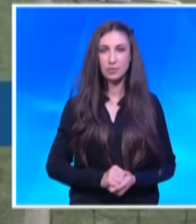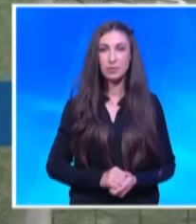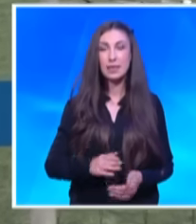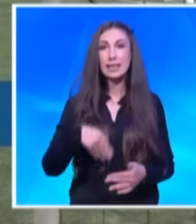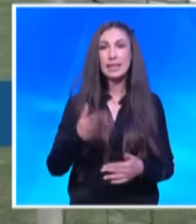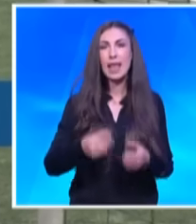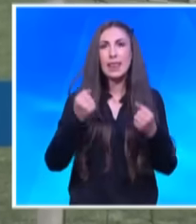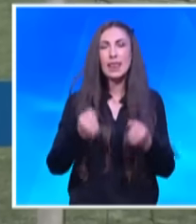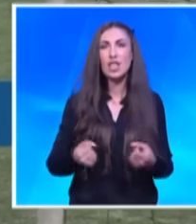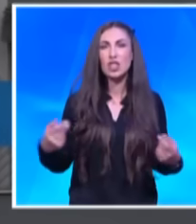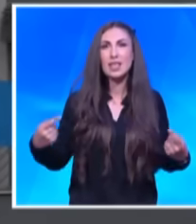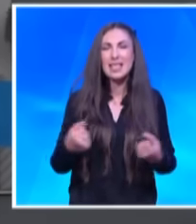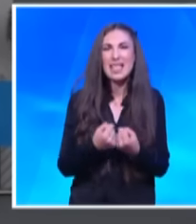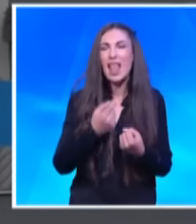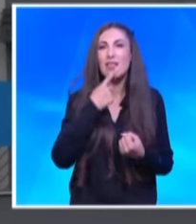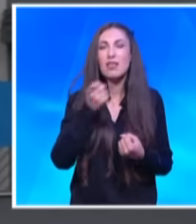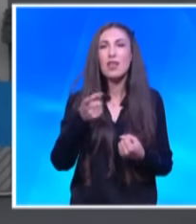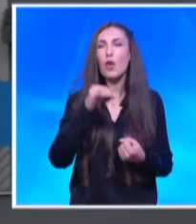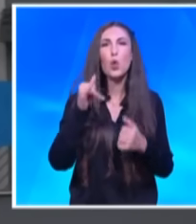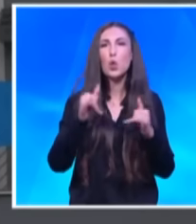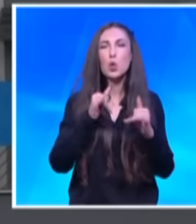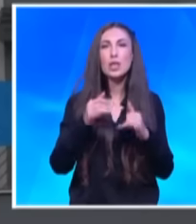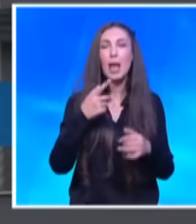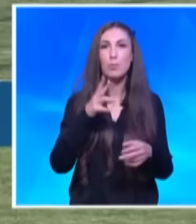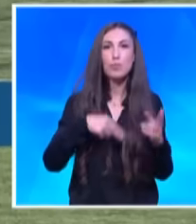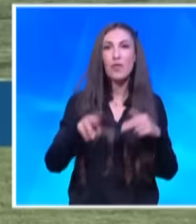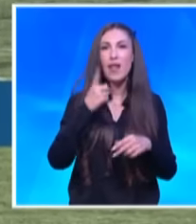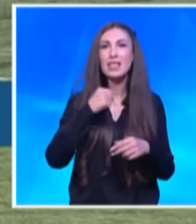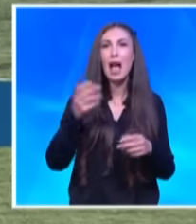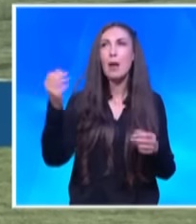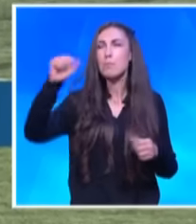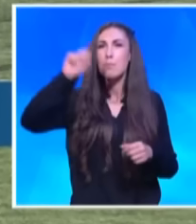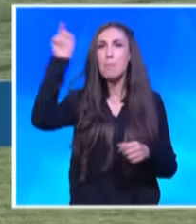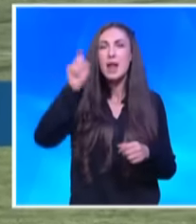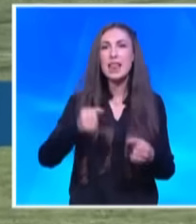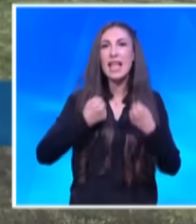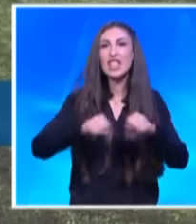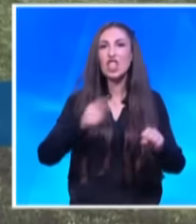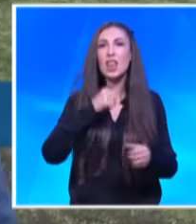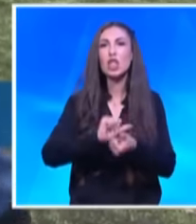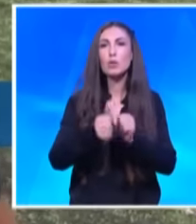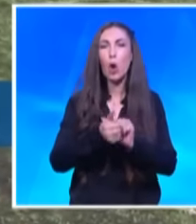След тежкия инцидент в Русе проверяват състоянието на мълния защитната система на спортния комплекс.